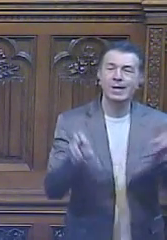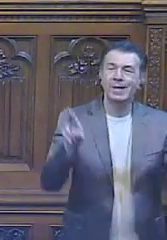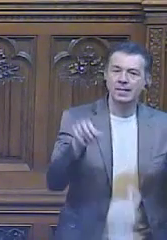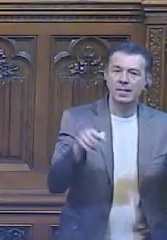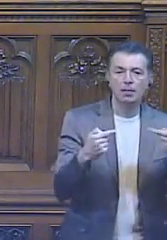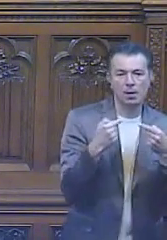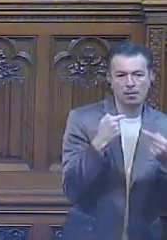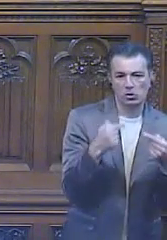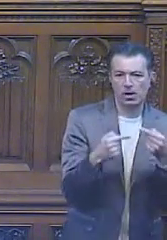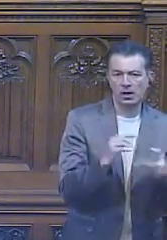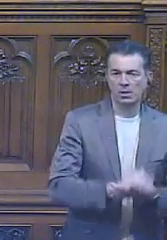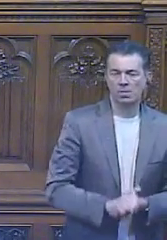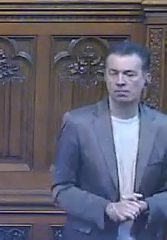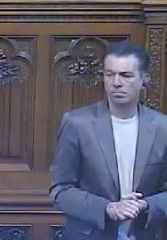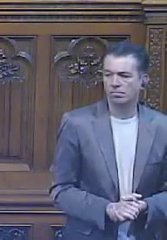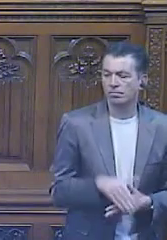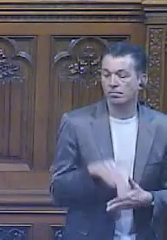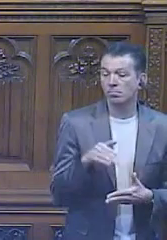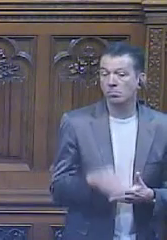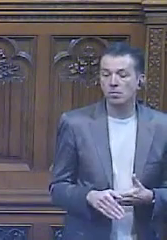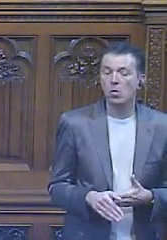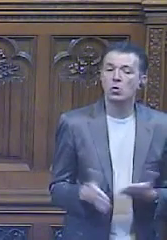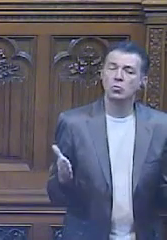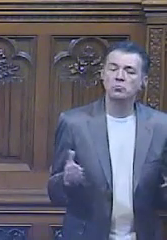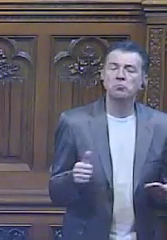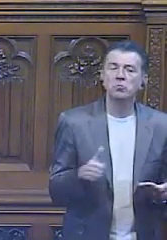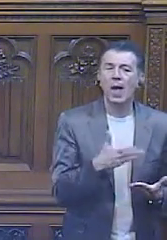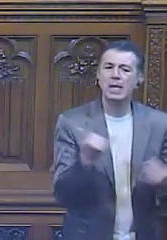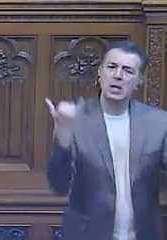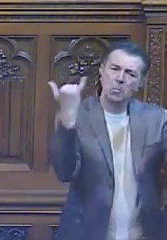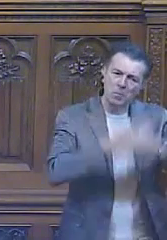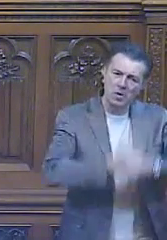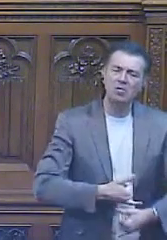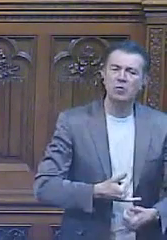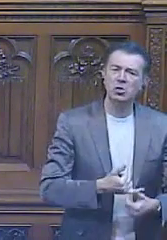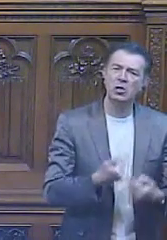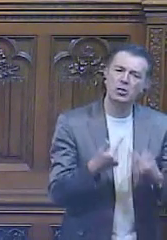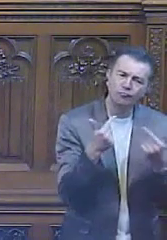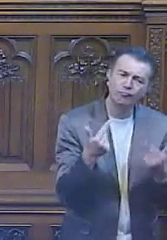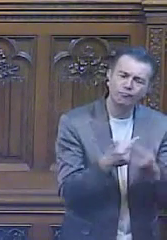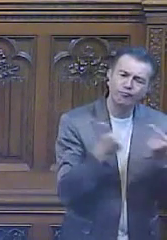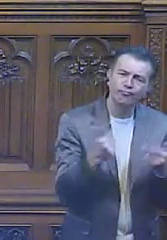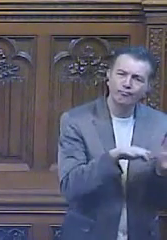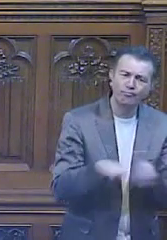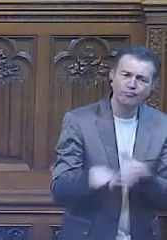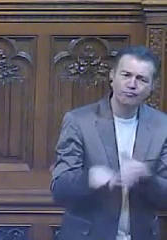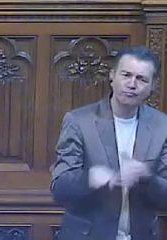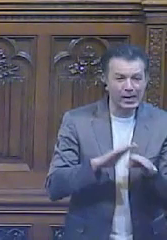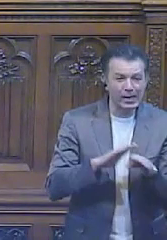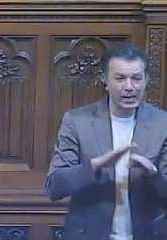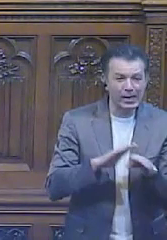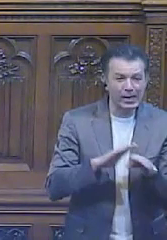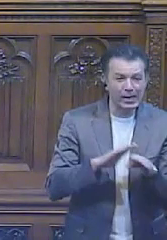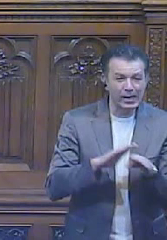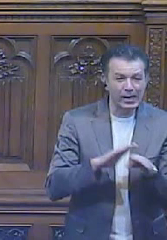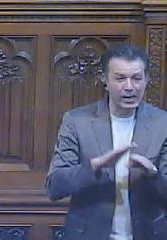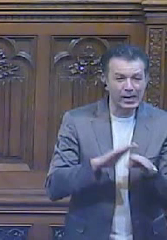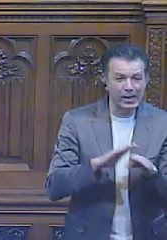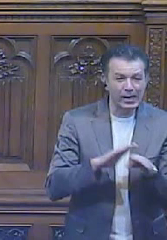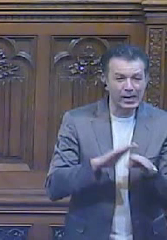Flüchtlingsthematik sprechen, so muss man hier mit einigen Missverständnissen aufräumen. Es wird immer von Flüchtlingen gesprochen, aber